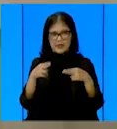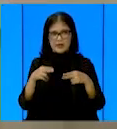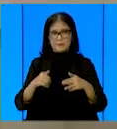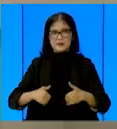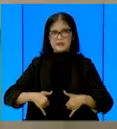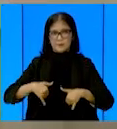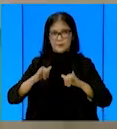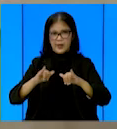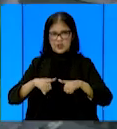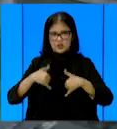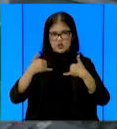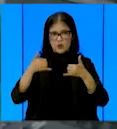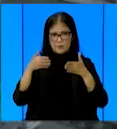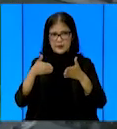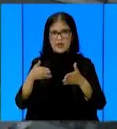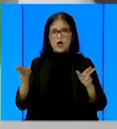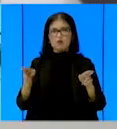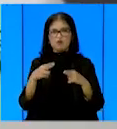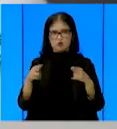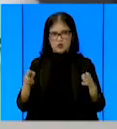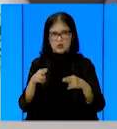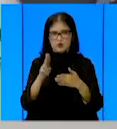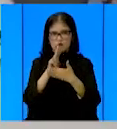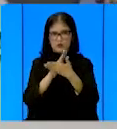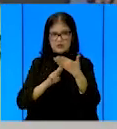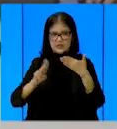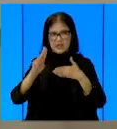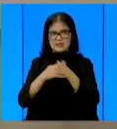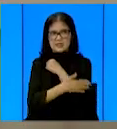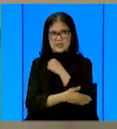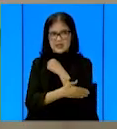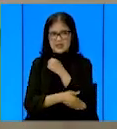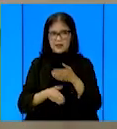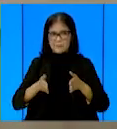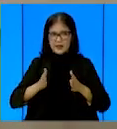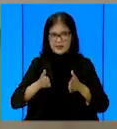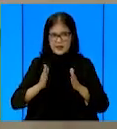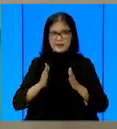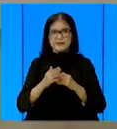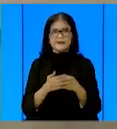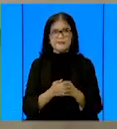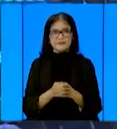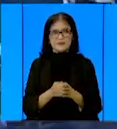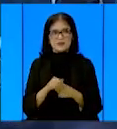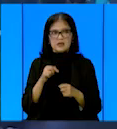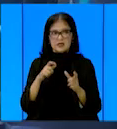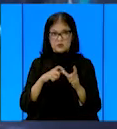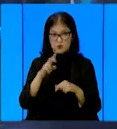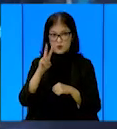jalur prestasi di bidang musik saya di Universitas Negeri Medan, dan saya juga melanjutkan S2 di Universitas Negeri